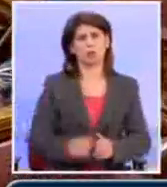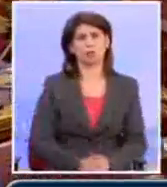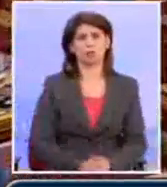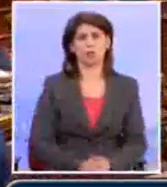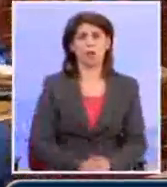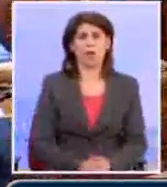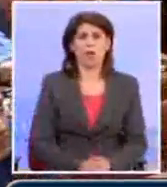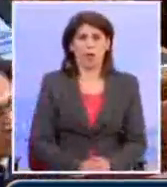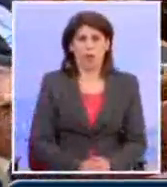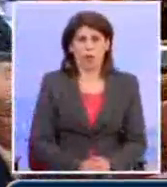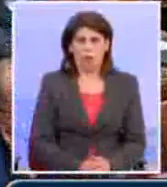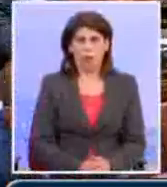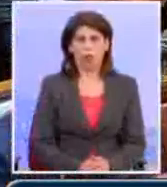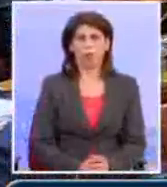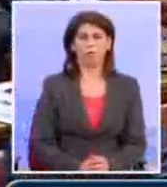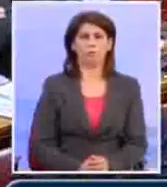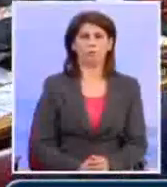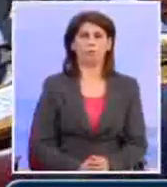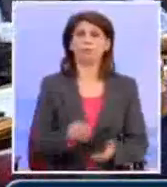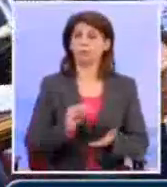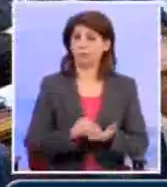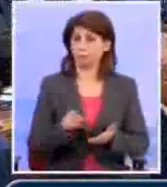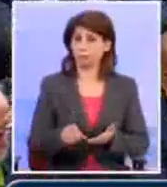Παράλληλα, επειδή αυτή η διαδικασία της